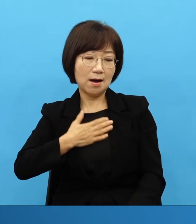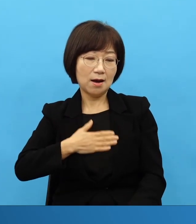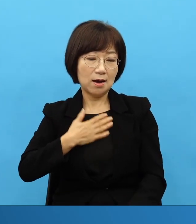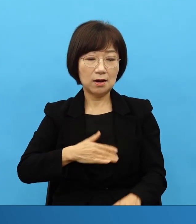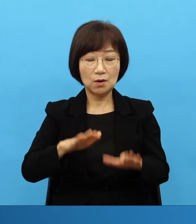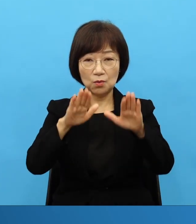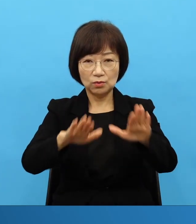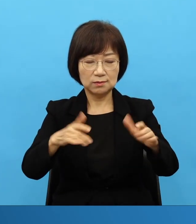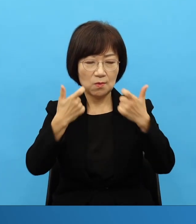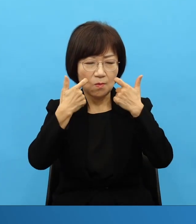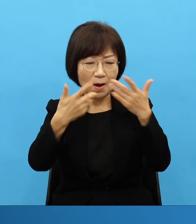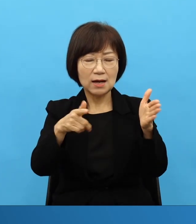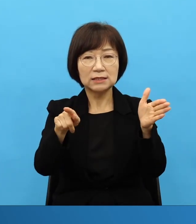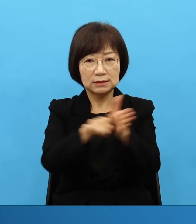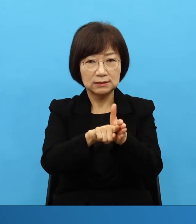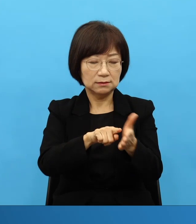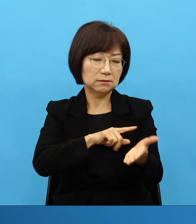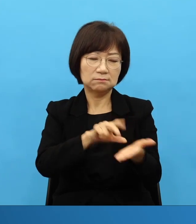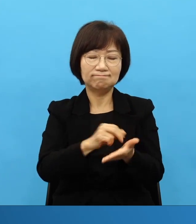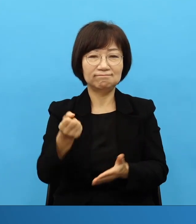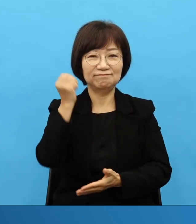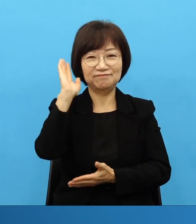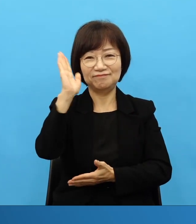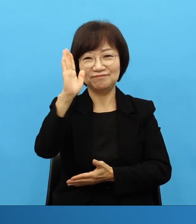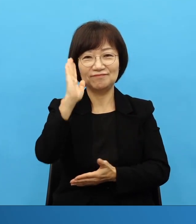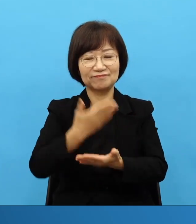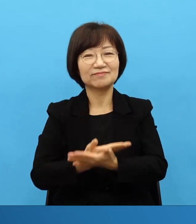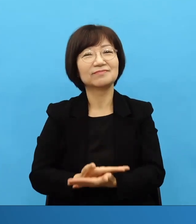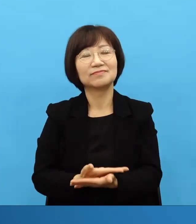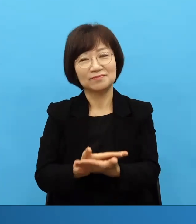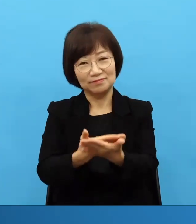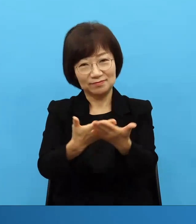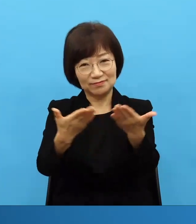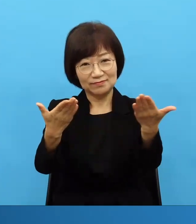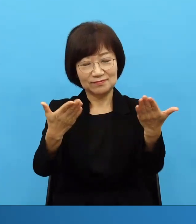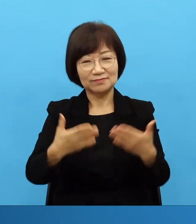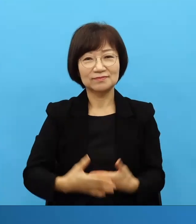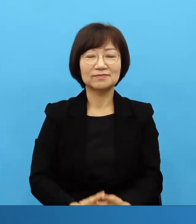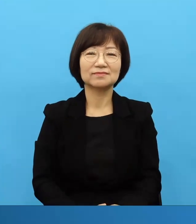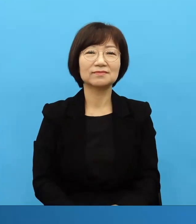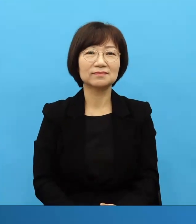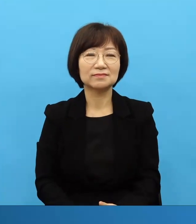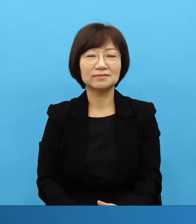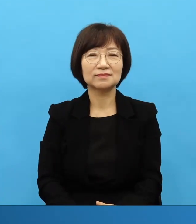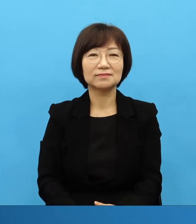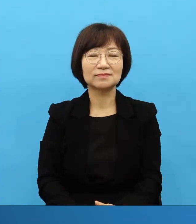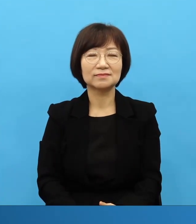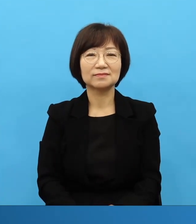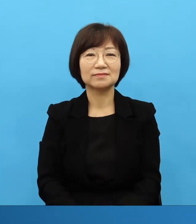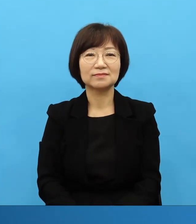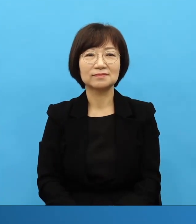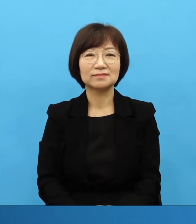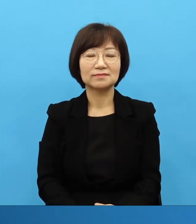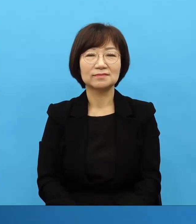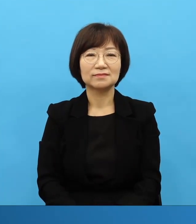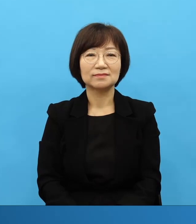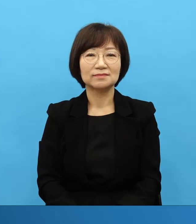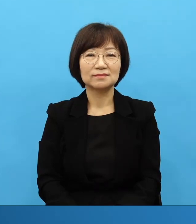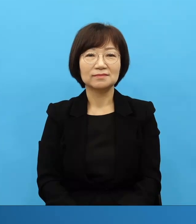말씀 선포해 주시겠습니다. After praise by the David's choir, Reverend Yu will give us a message entitled Today's Assurance and Knows the Goal.